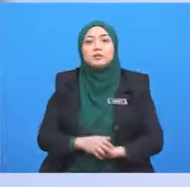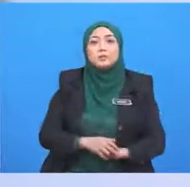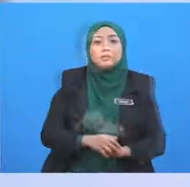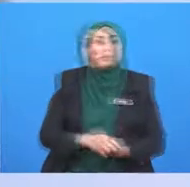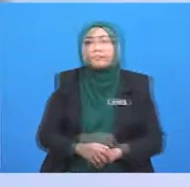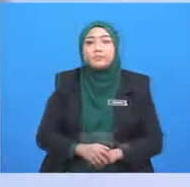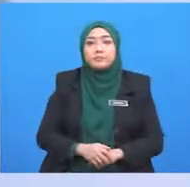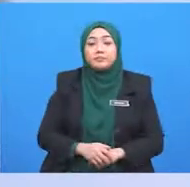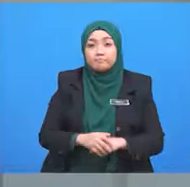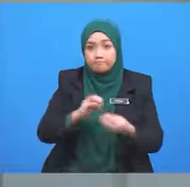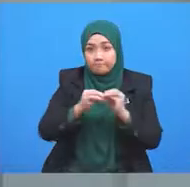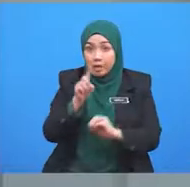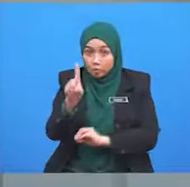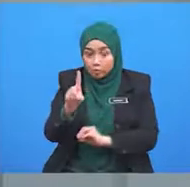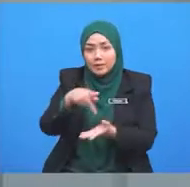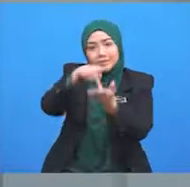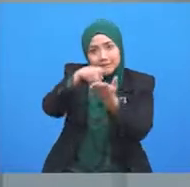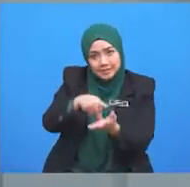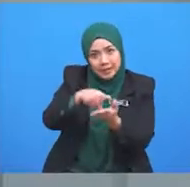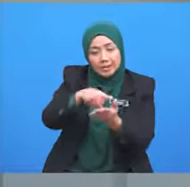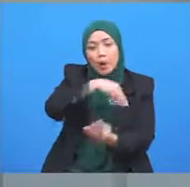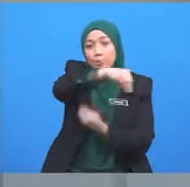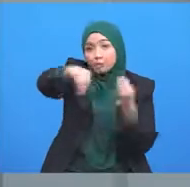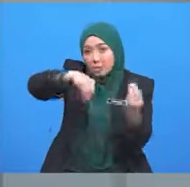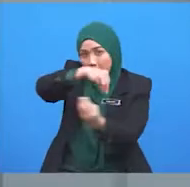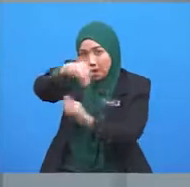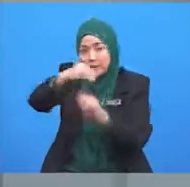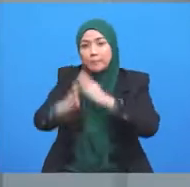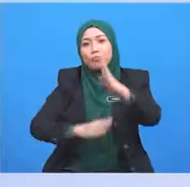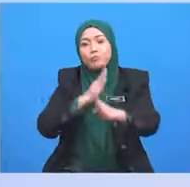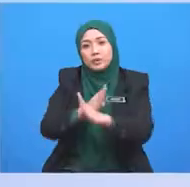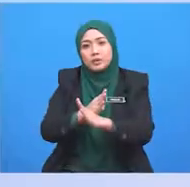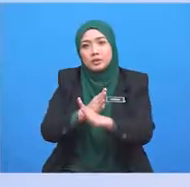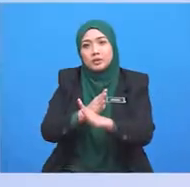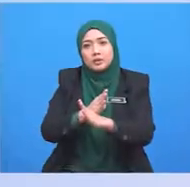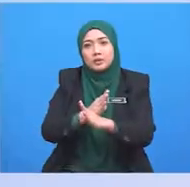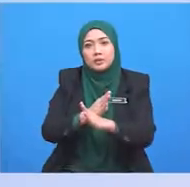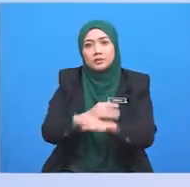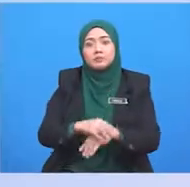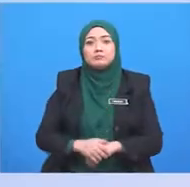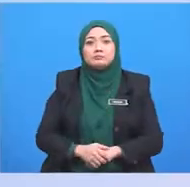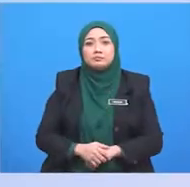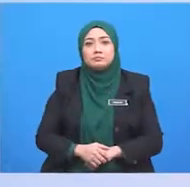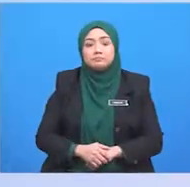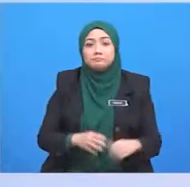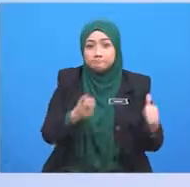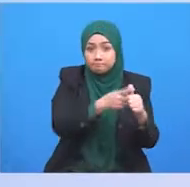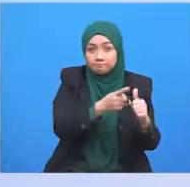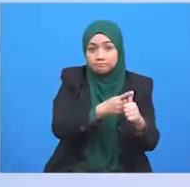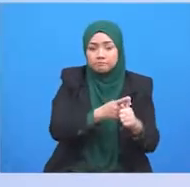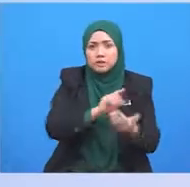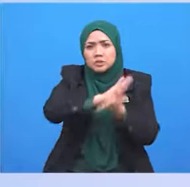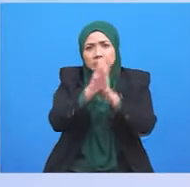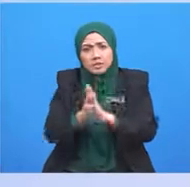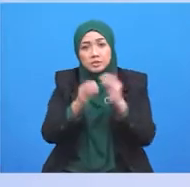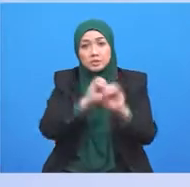tempatan. Okey, yang pertama, kesan putaran bumi ialah kejadian siang dan malam. Putaran bumi